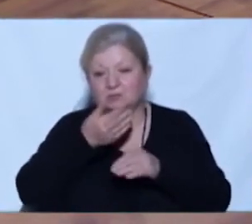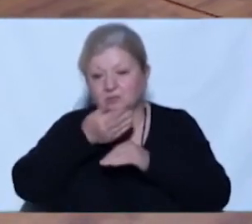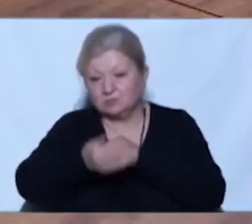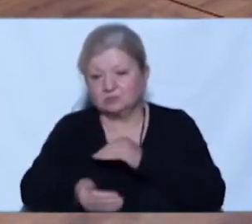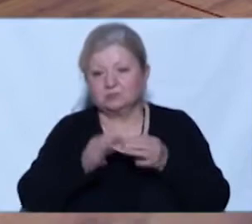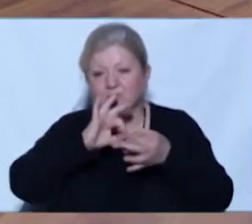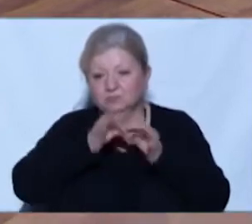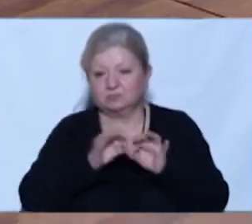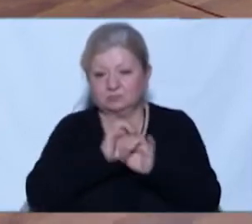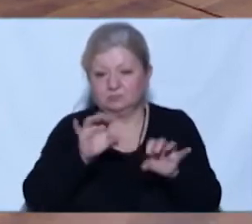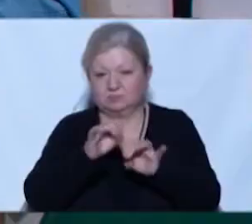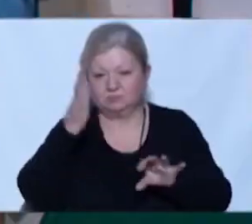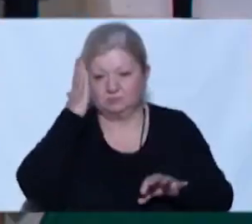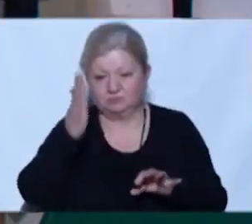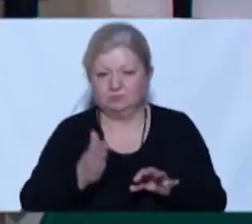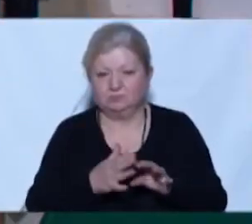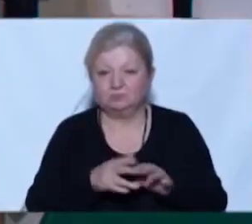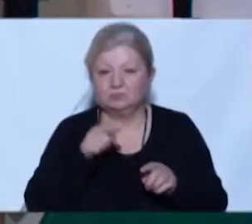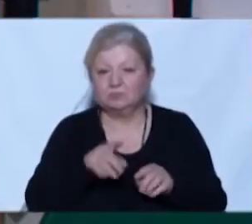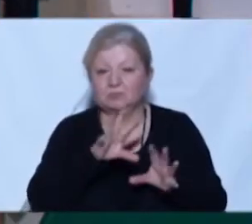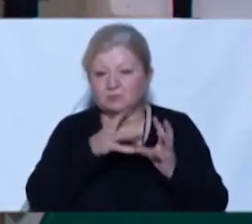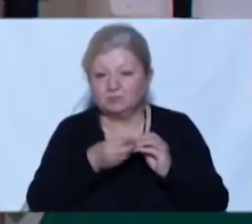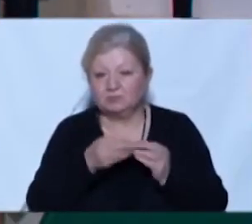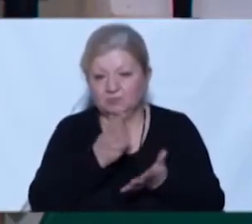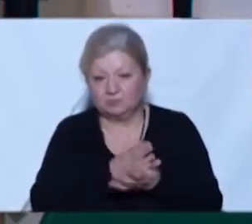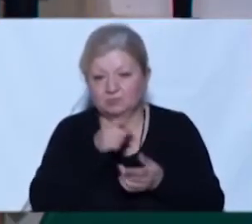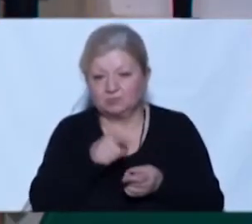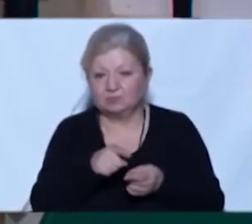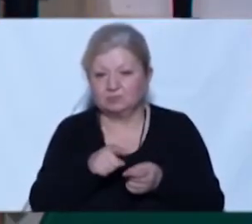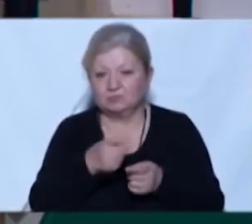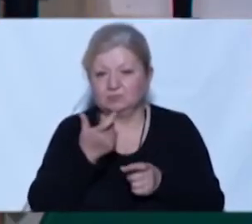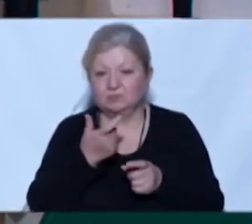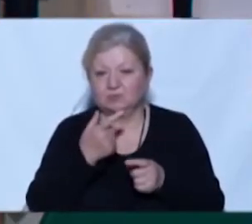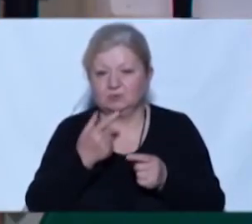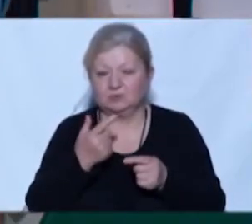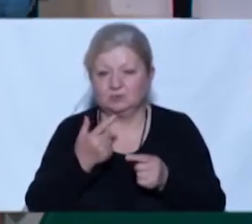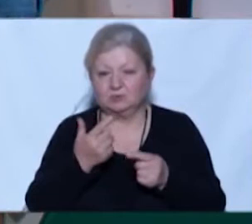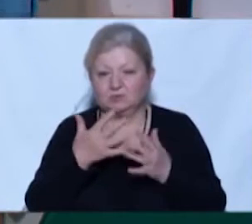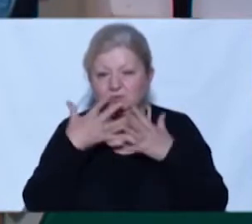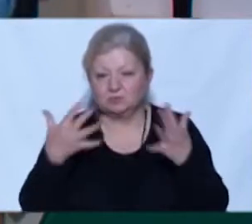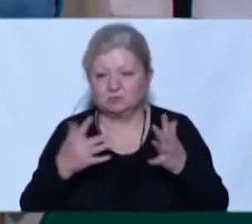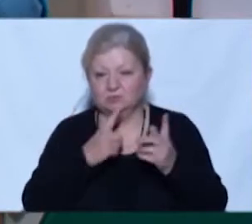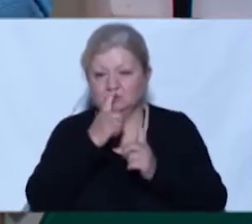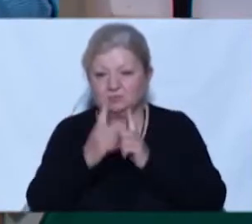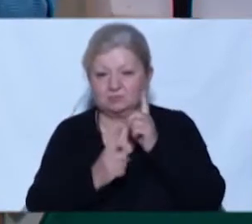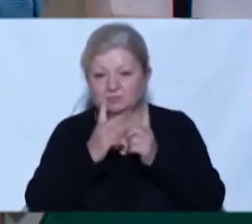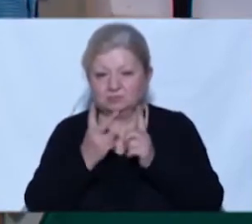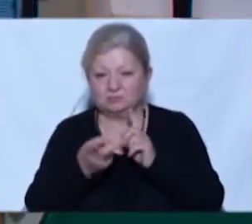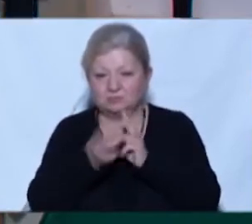ეპოქებში ვისაუბრებთ. Ai ეს არის მოკლედ ის დიდი ძვრები, რომლებმაც